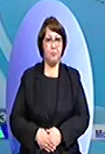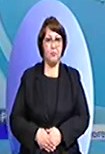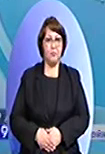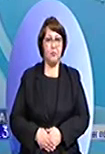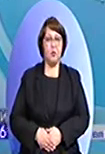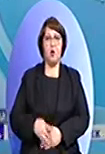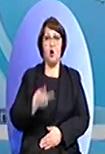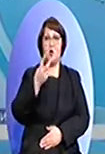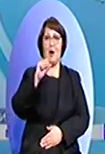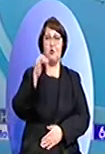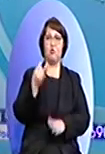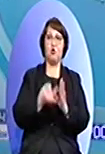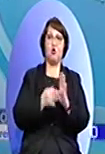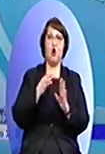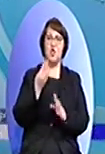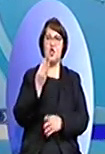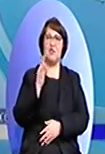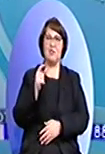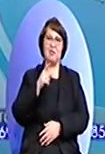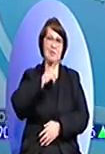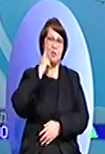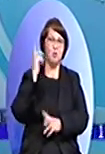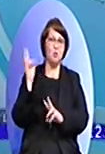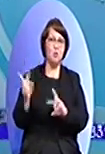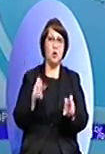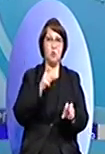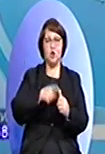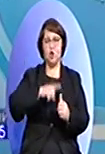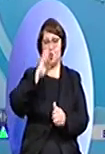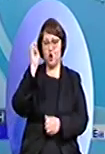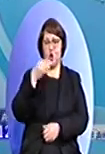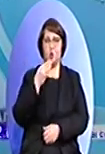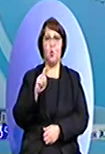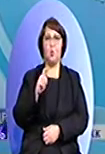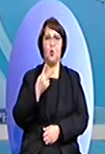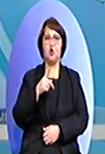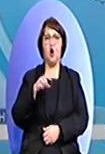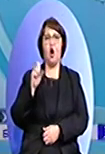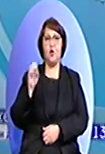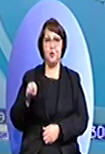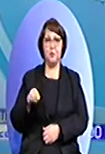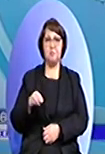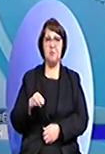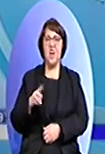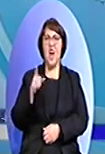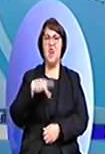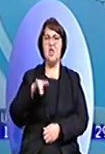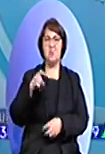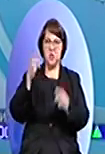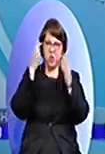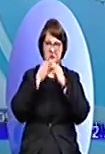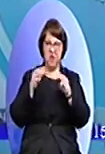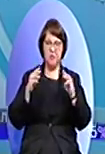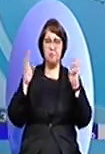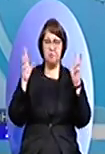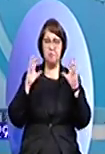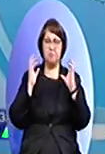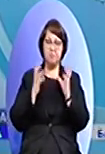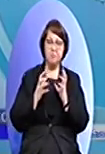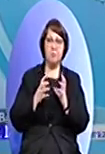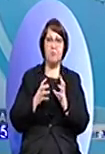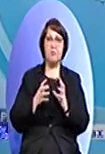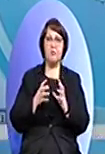Энэ оны шилдэг залуу судлаачид тодорлоо. Хөрөлтоод эрдэм шинжилгээний баг хурлд бүтээлийн сорьсон залуус ажиллаж байгаа салбарынхаа хөгжилд хувь нэмэр